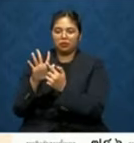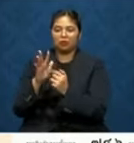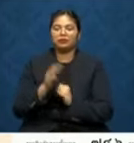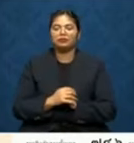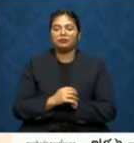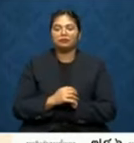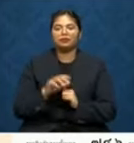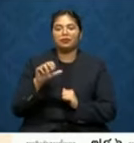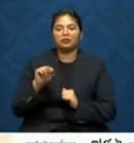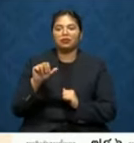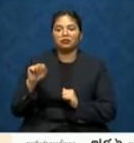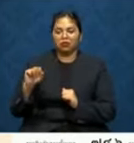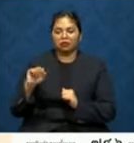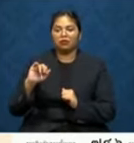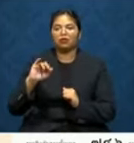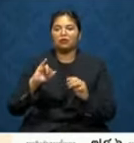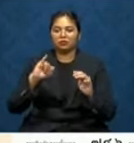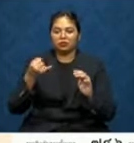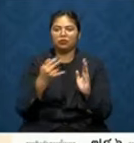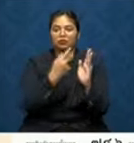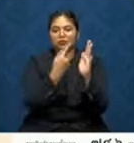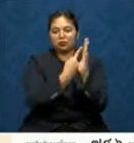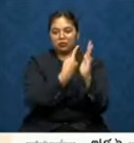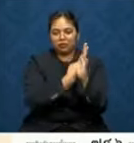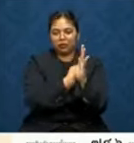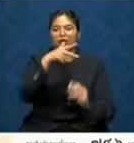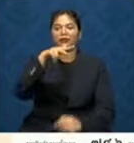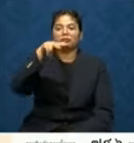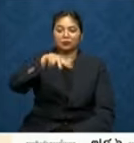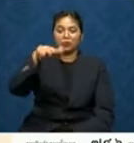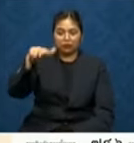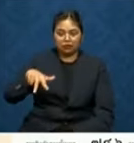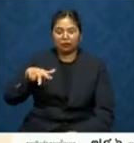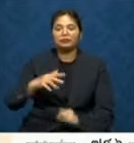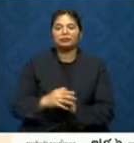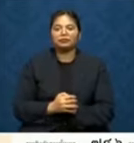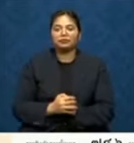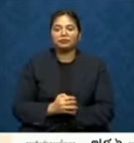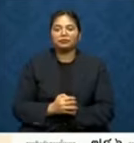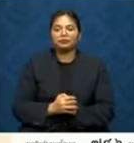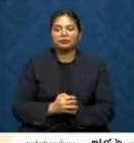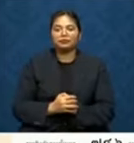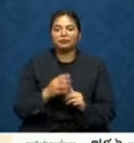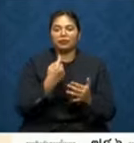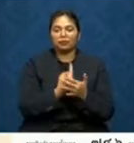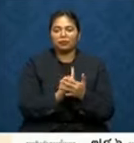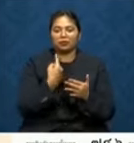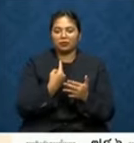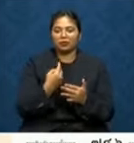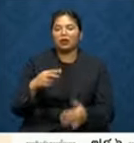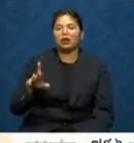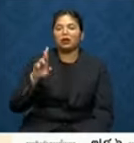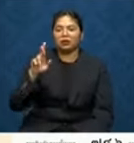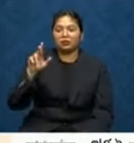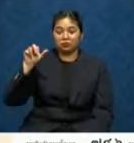ราษฎรจังหวัดกาญจนบุรีพรรคเพื่อไทยในฐานะสมาชิกรัฐสภา